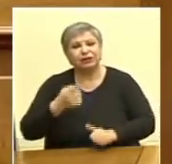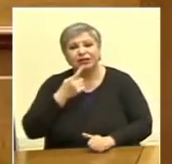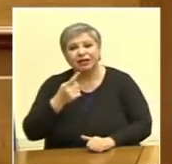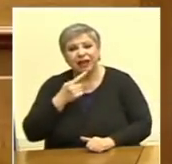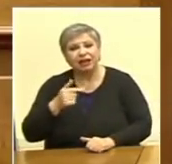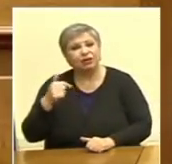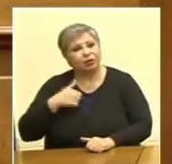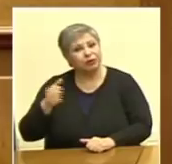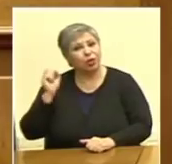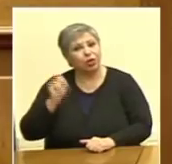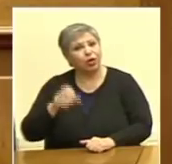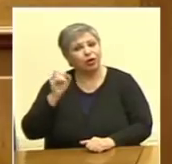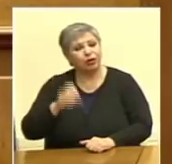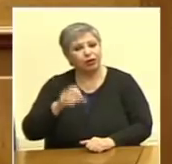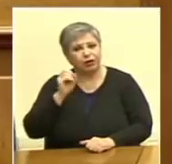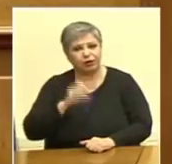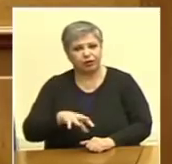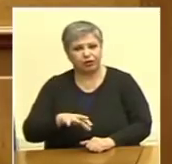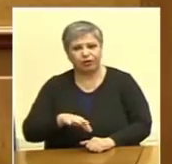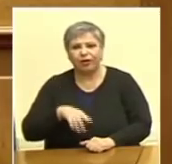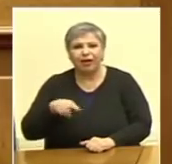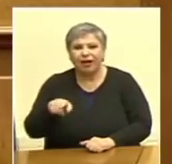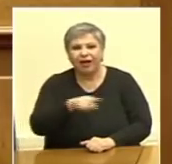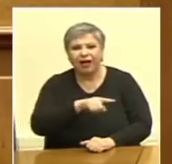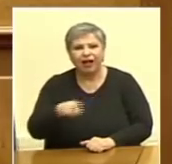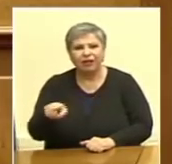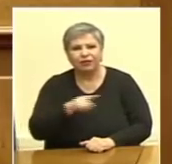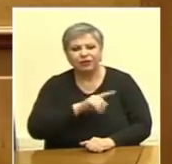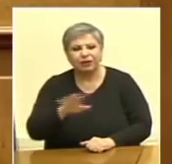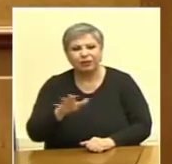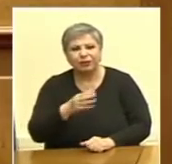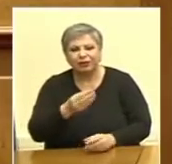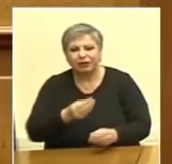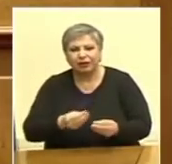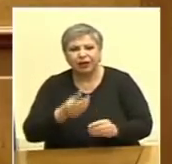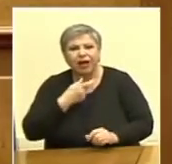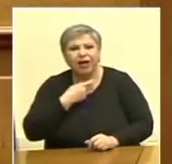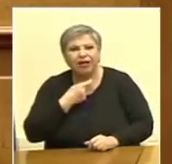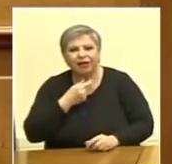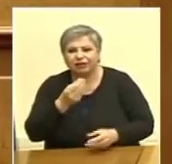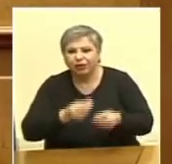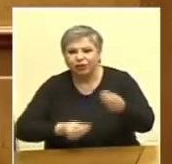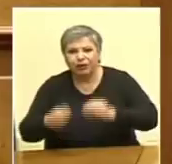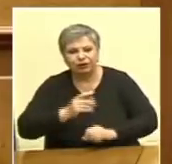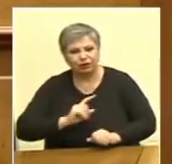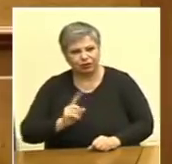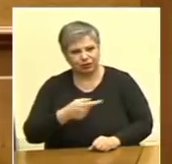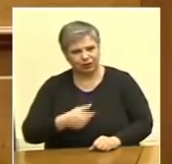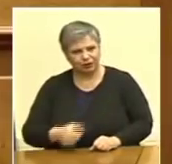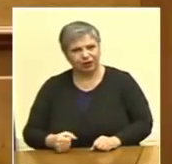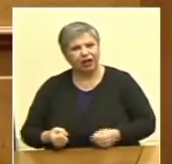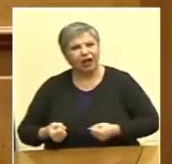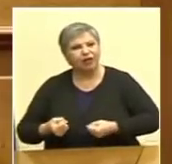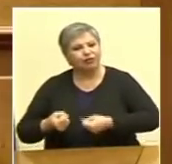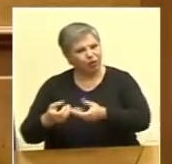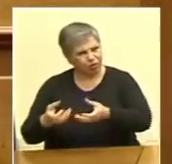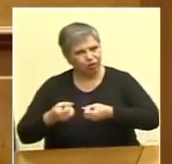που βρίσκονται στη μεγαλύτερη ανάγκη, διότι αυτά δεν είναι δώρα, αλλά είναι